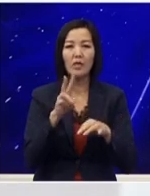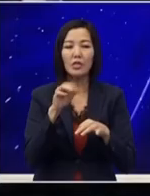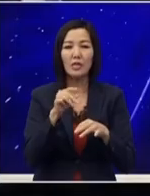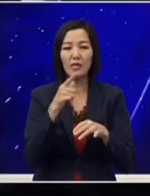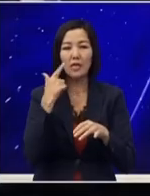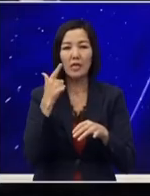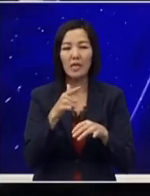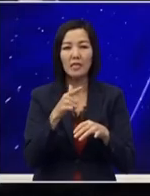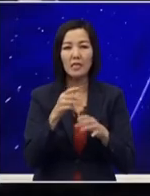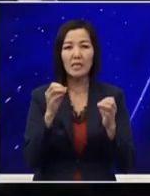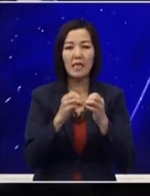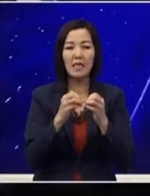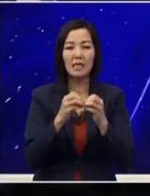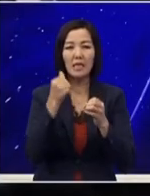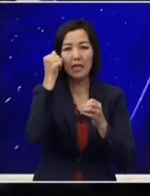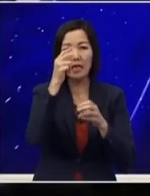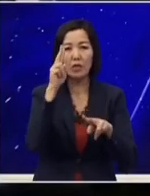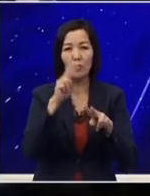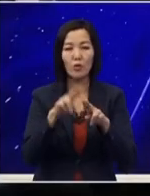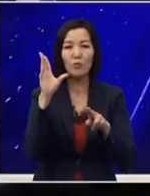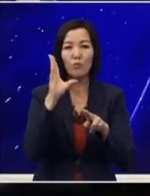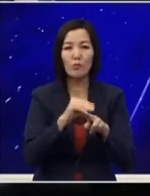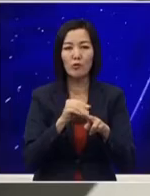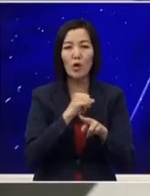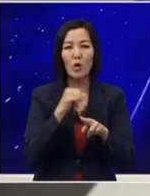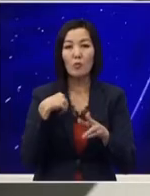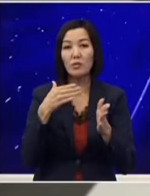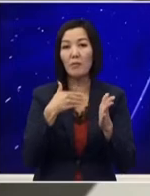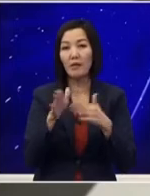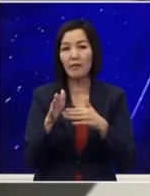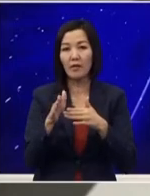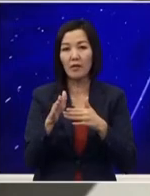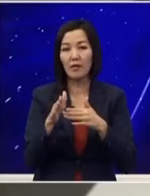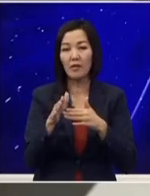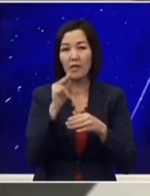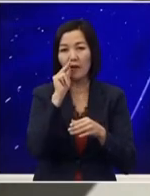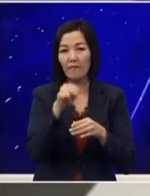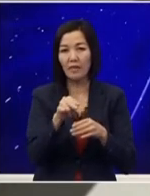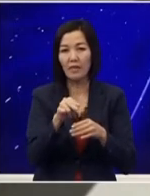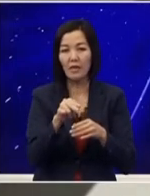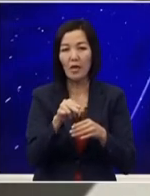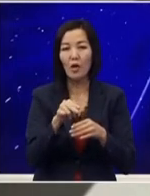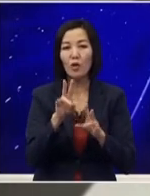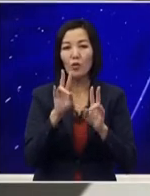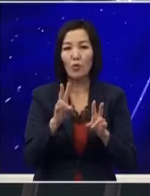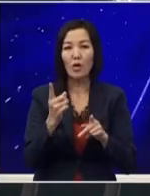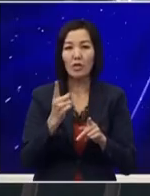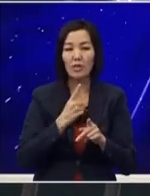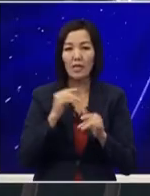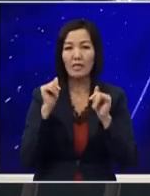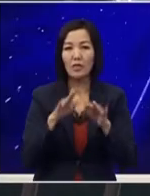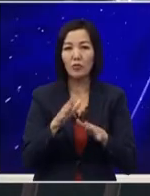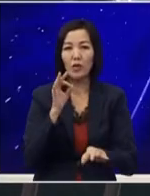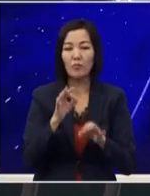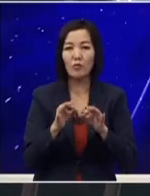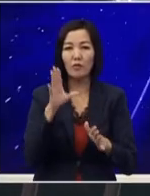грозит до 10 лет тюремного заключения. Сам он отвергает выдвинутые в его адрес обвинения. Ожидается, что